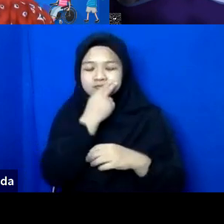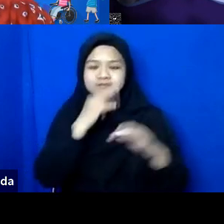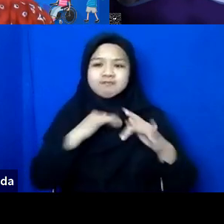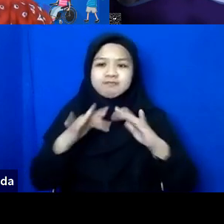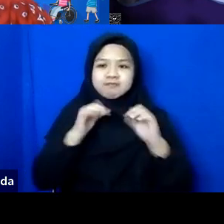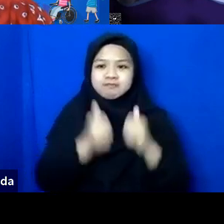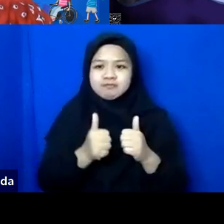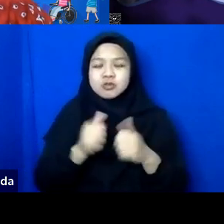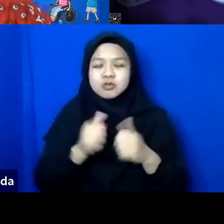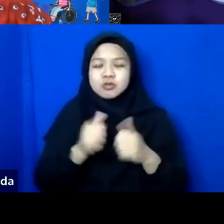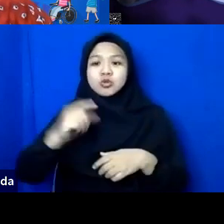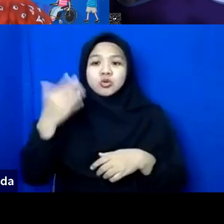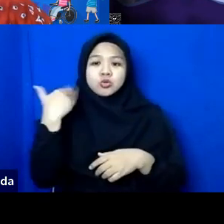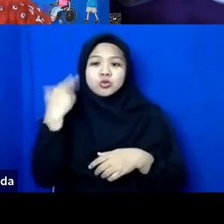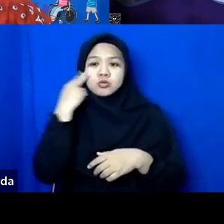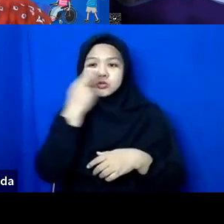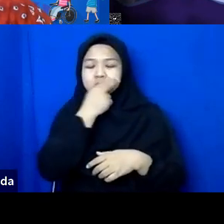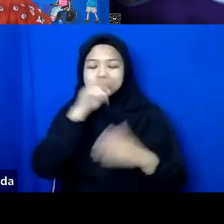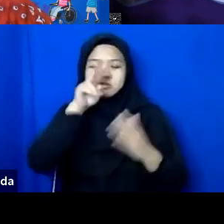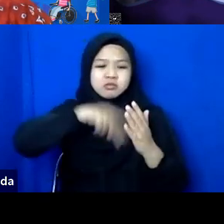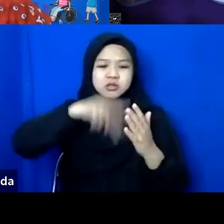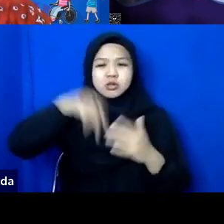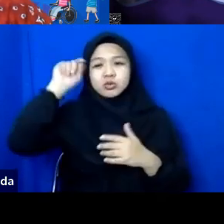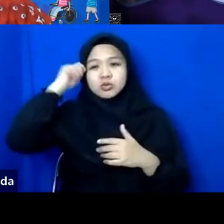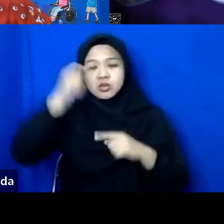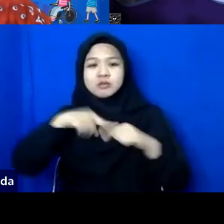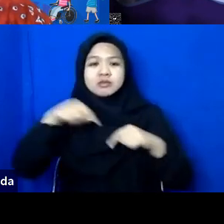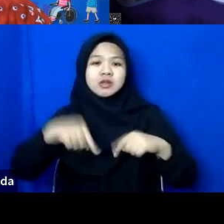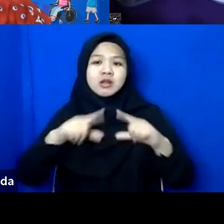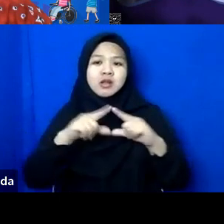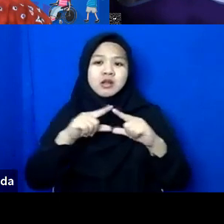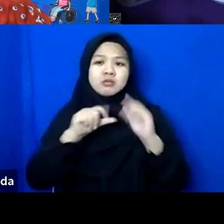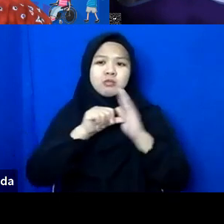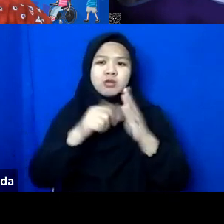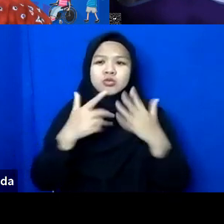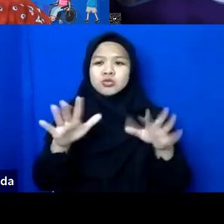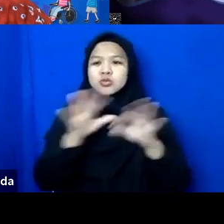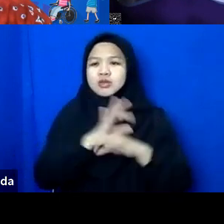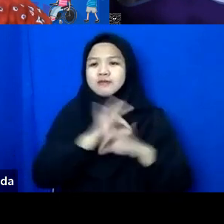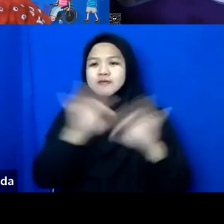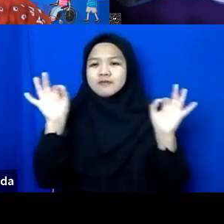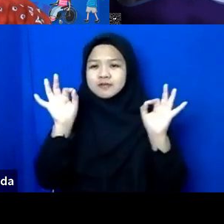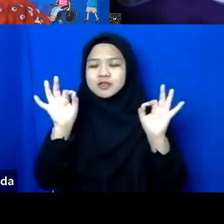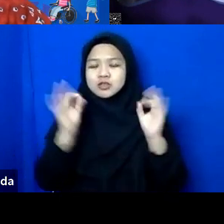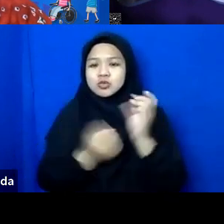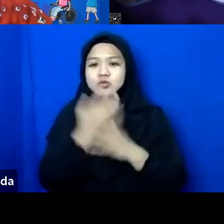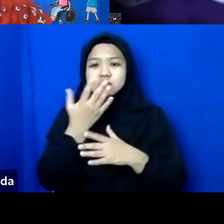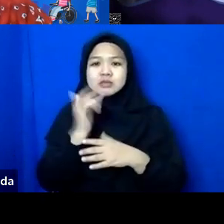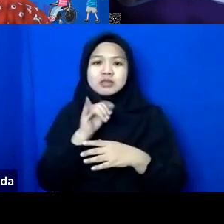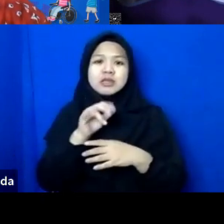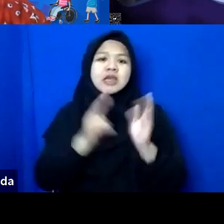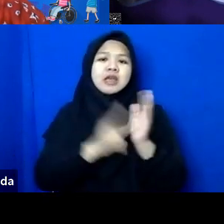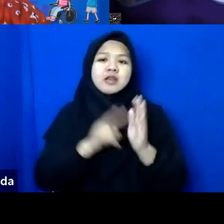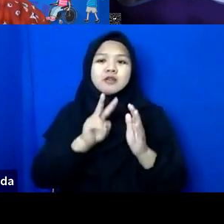berbicara dulu misalnya tuh letras usah membaca dan lain-lain sekarang alat bantunya sudah ini Fred risorsis kaya McD